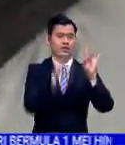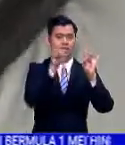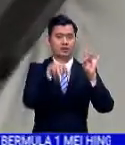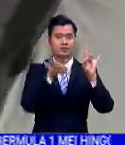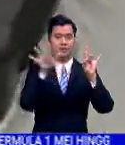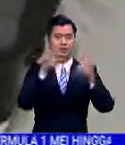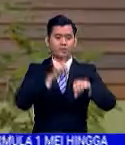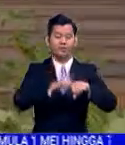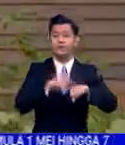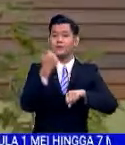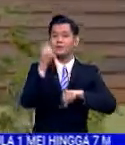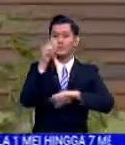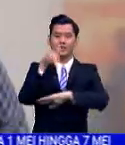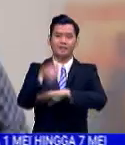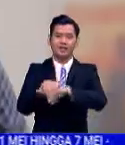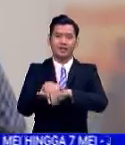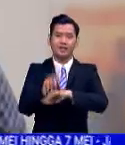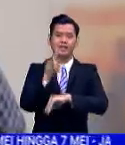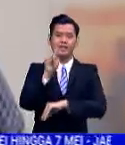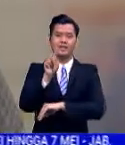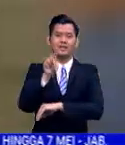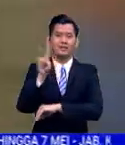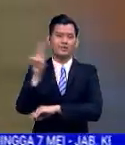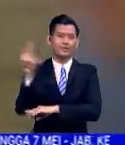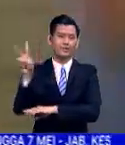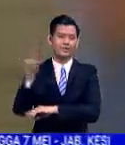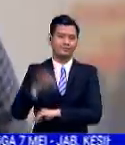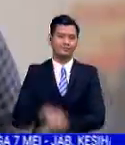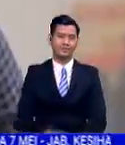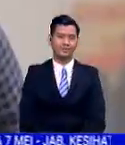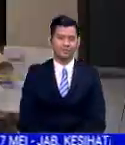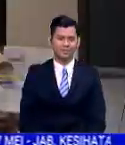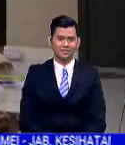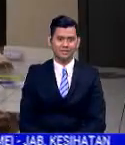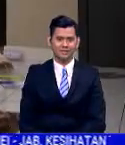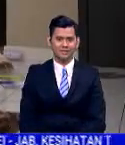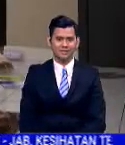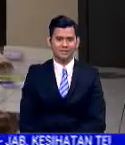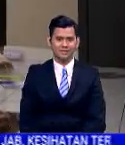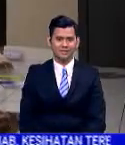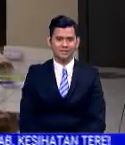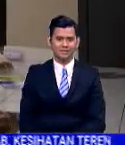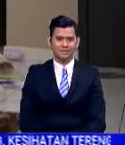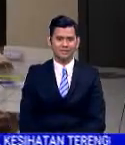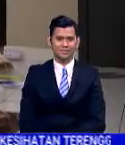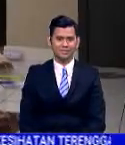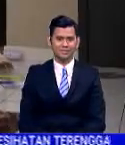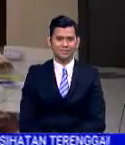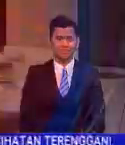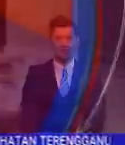pukul 10 malam di TV2. Malaysia beritahu jangan nak sibuk-sibuk hal penculikan ini. Rina.